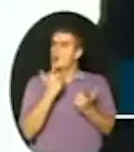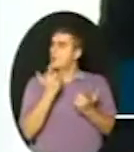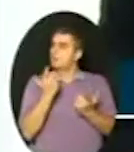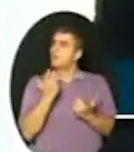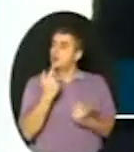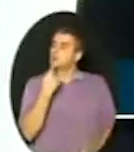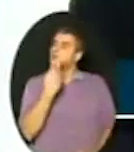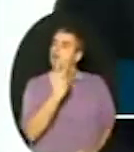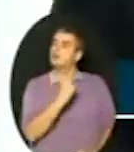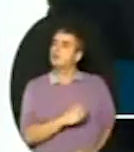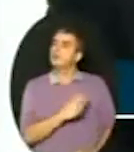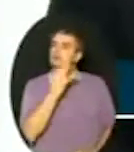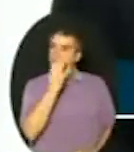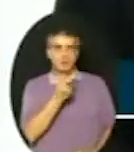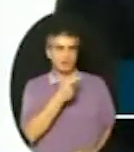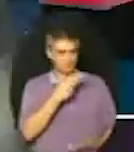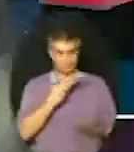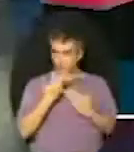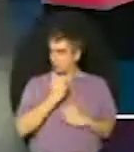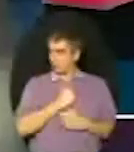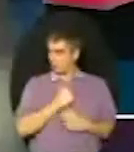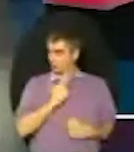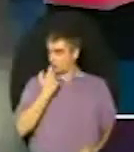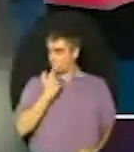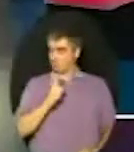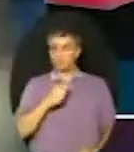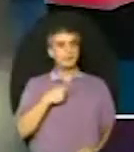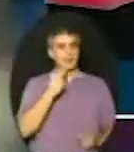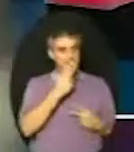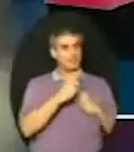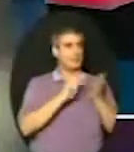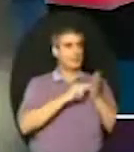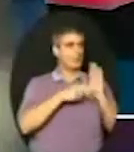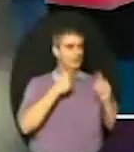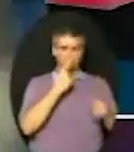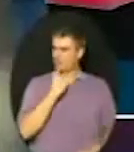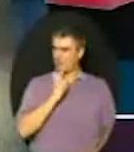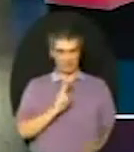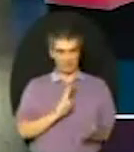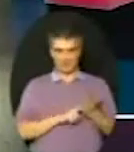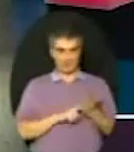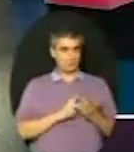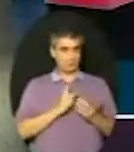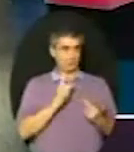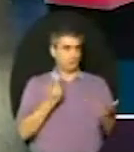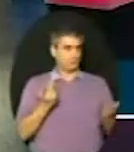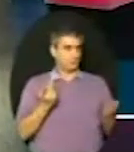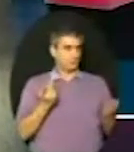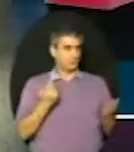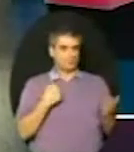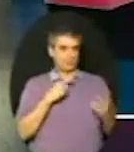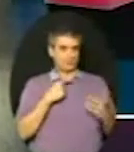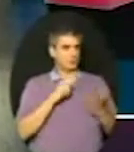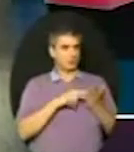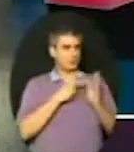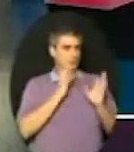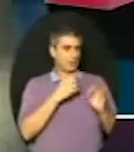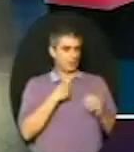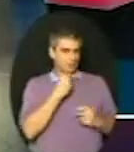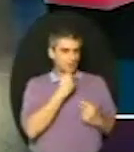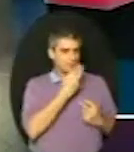את זה עכשיו? שירותי דעת 300 מיליון. על זה נענה בתוכנית הבאה. לא נכון. אורית, בואי רגע. לא, לא, מה זה, אנחנו לא צריכים להתראיין, שואלת אותך